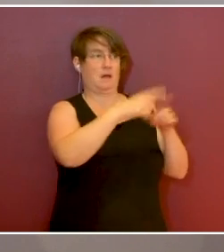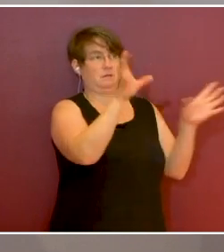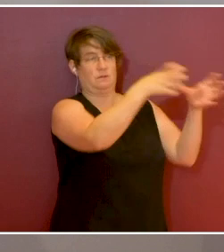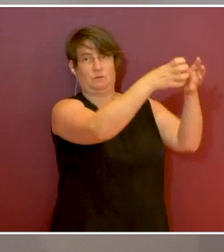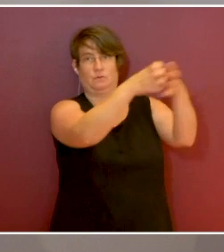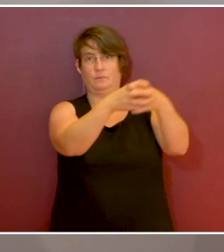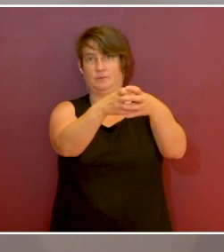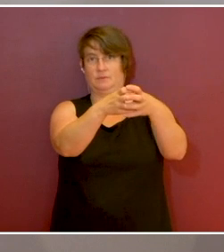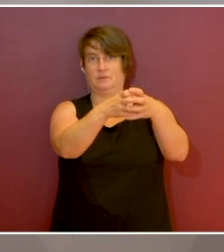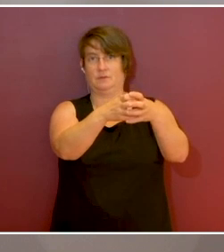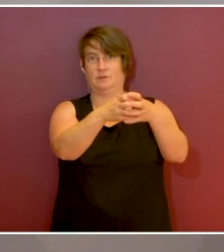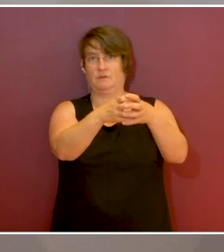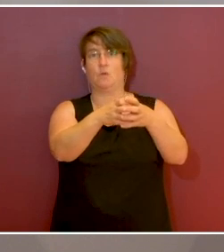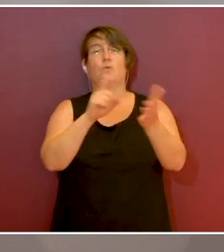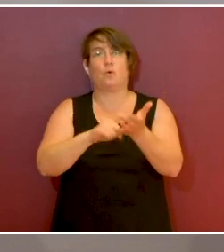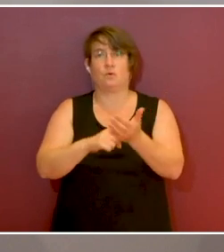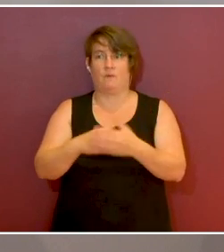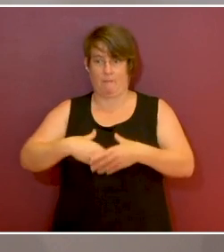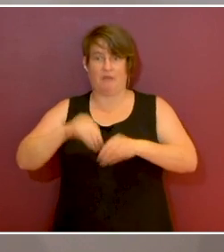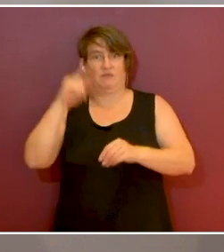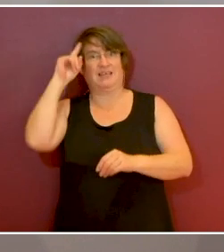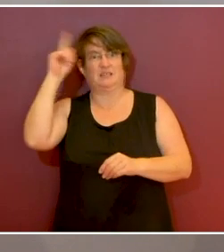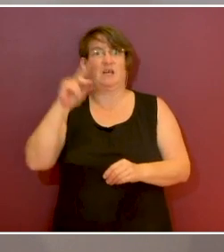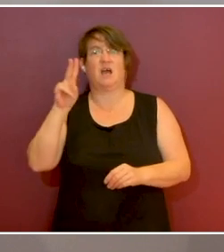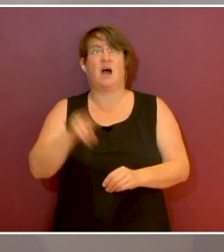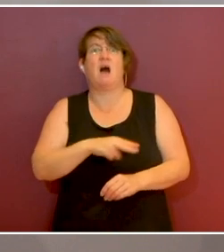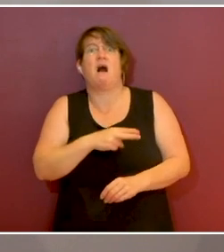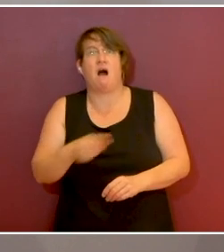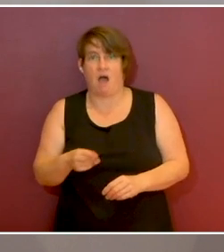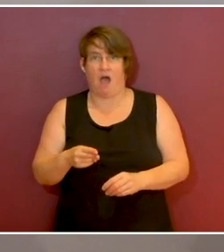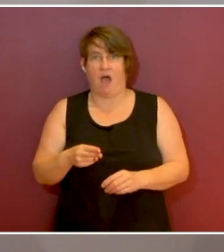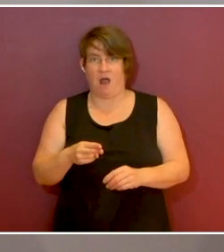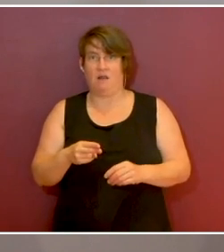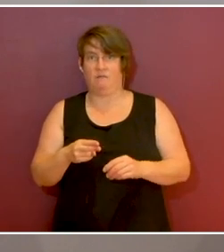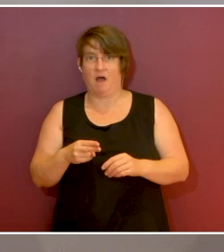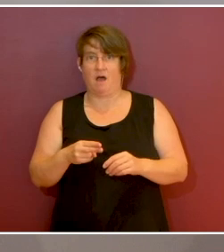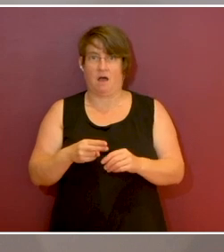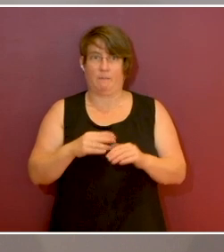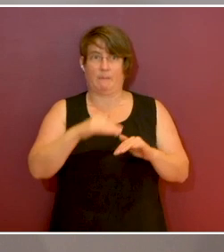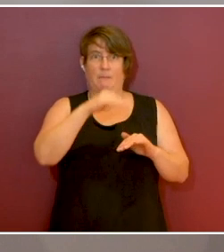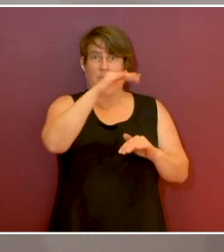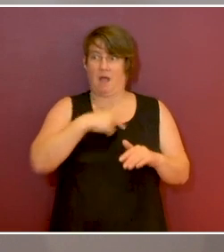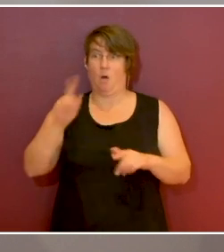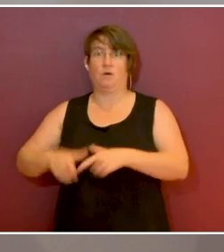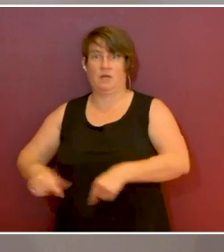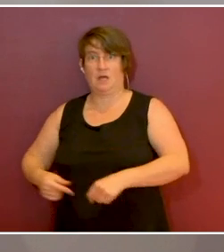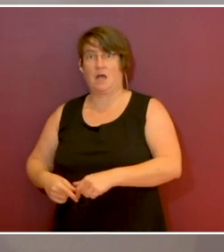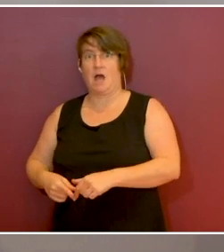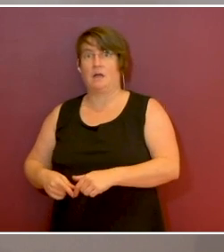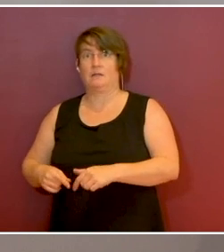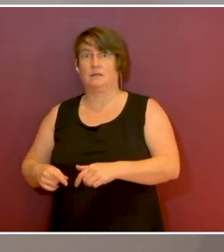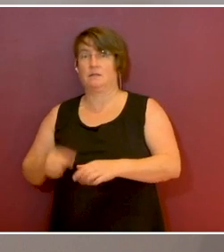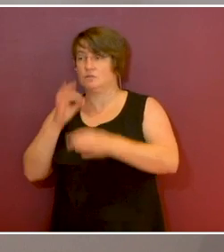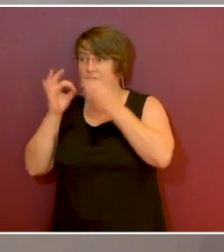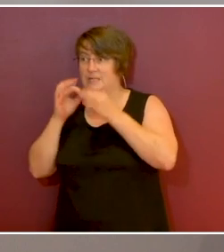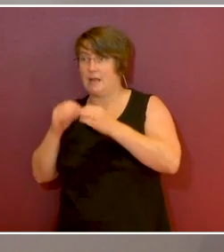Alpha aufgrund der höheren Infektiosität sich auch in den Kitas abbildet. Das ist jetzt jedenfalls nicht der Fall. Ja. Genau, aber